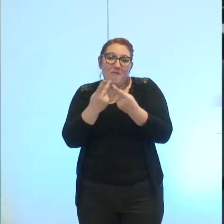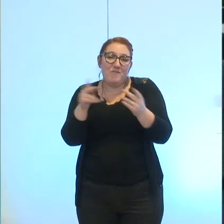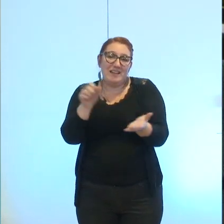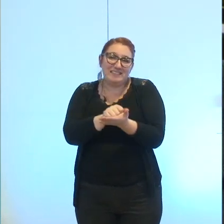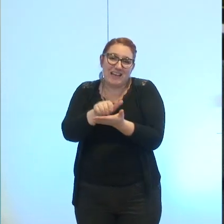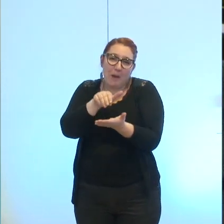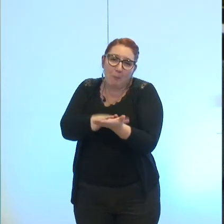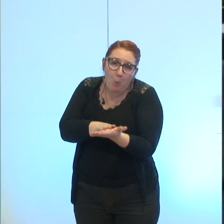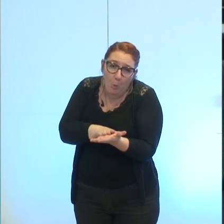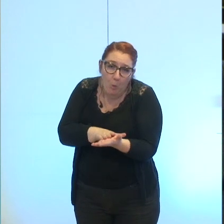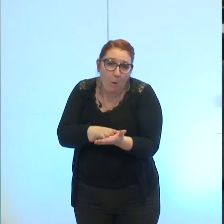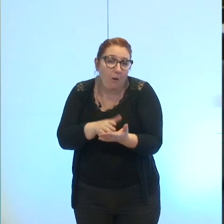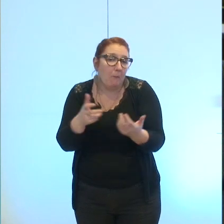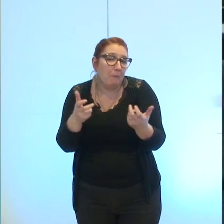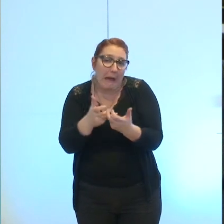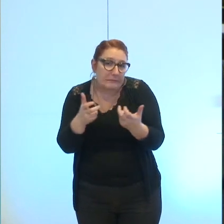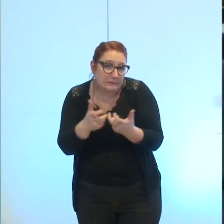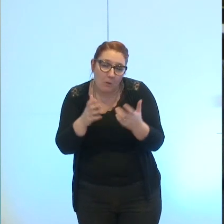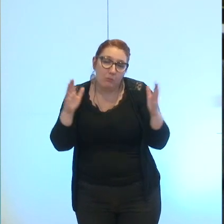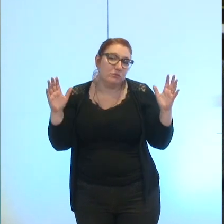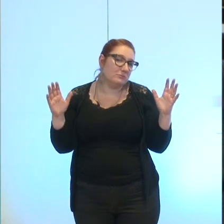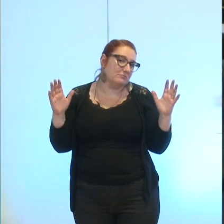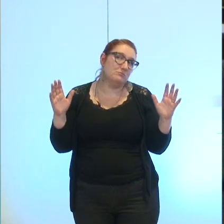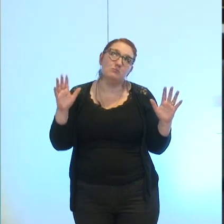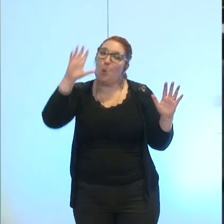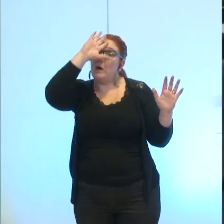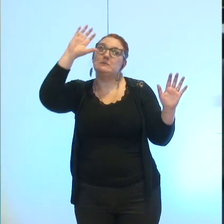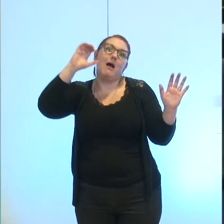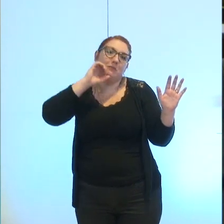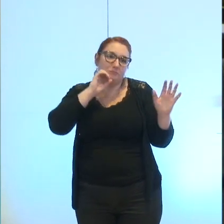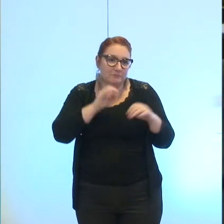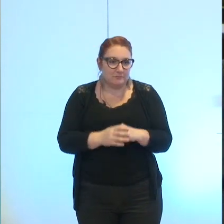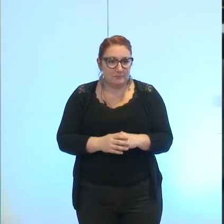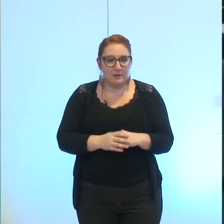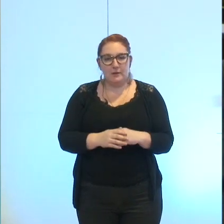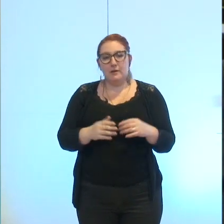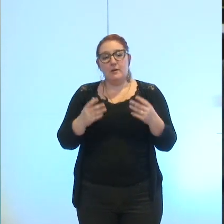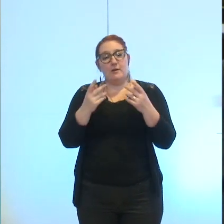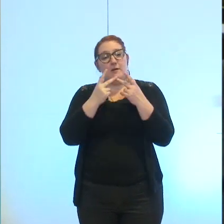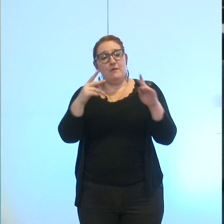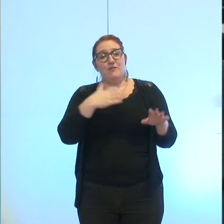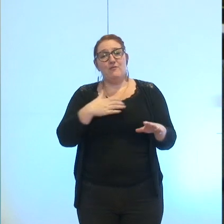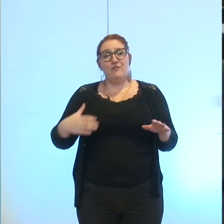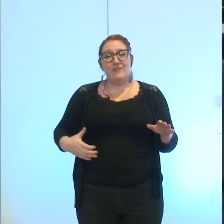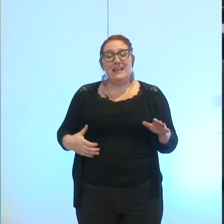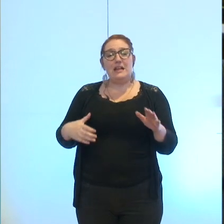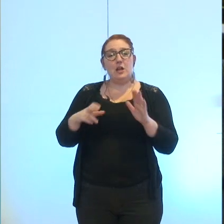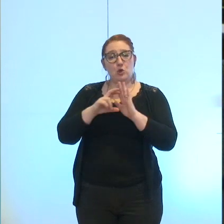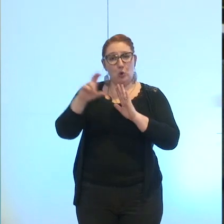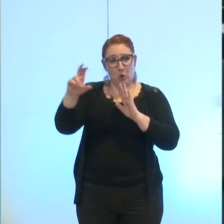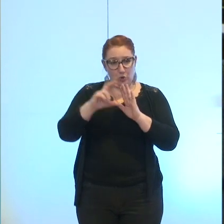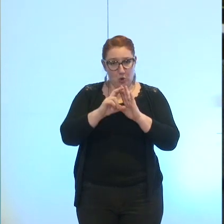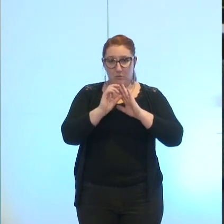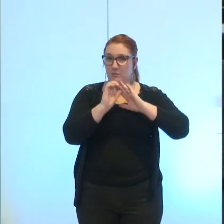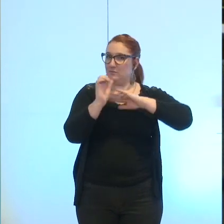par exemple et bien à la ville de Grenoble il y a le budget